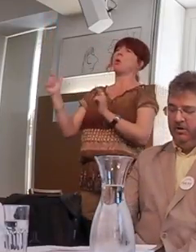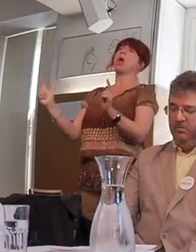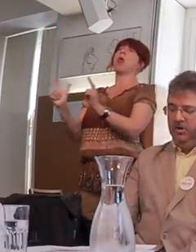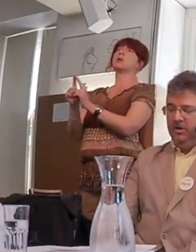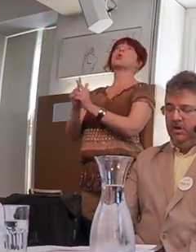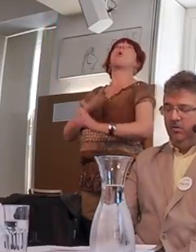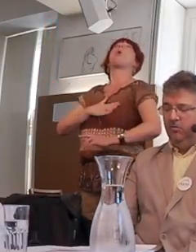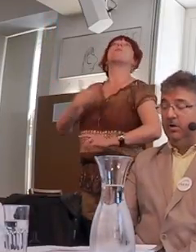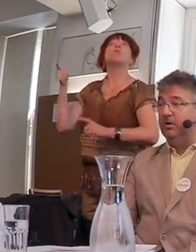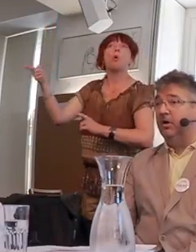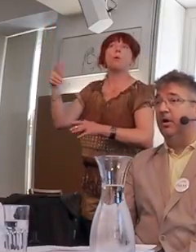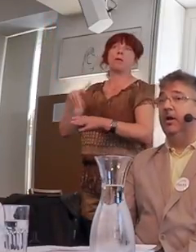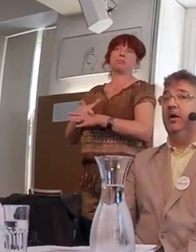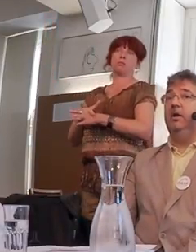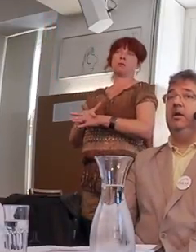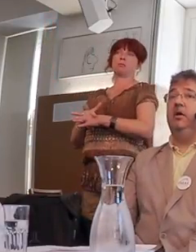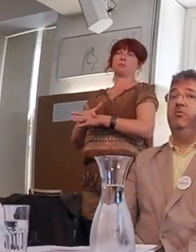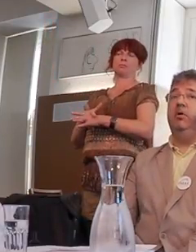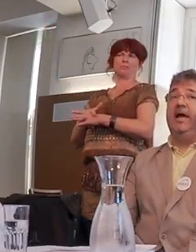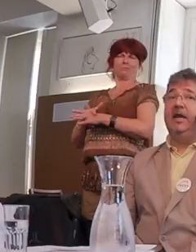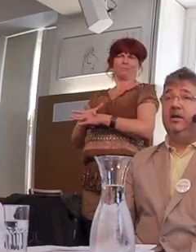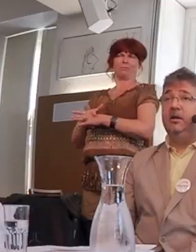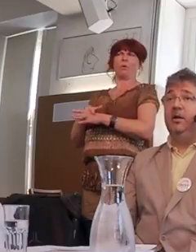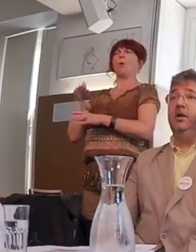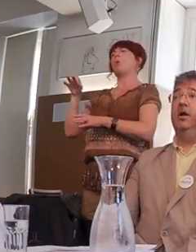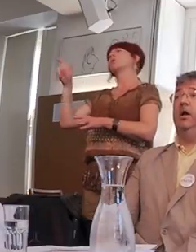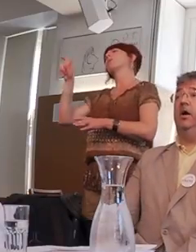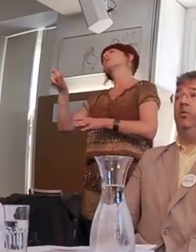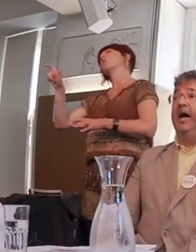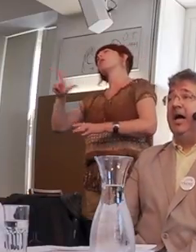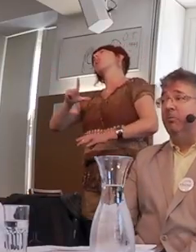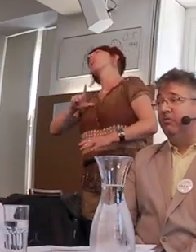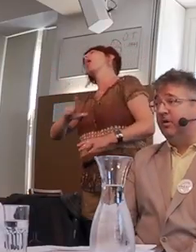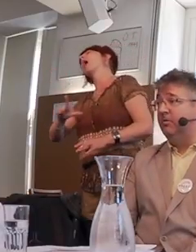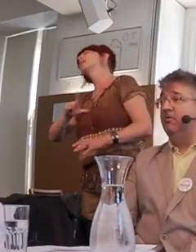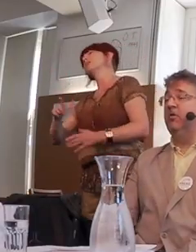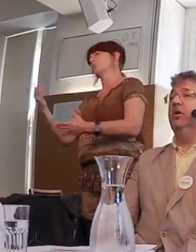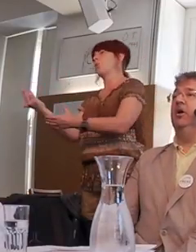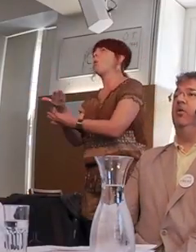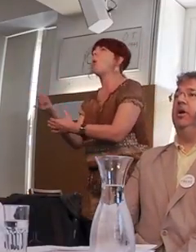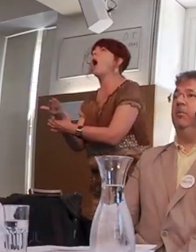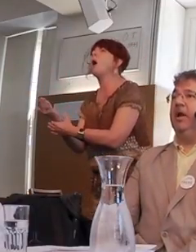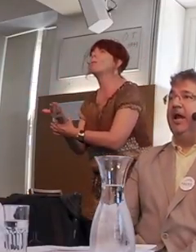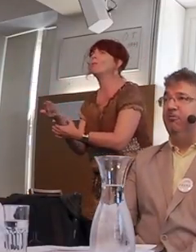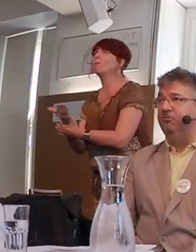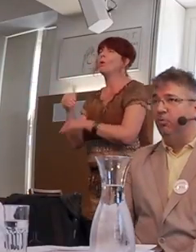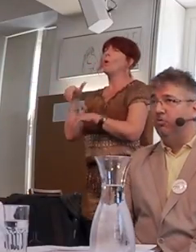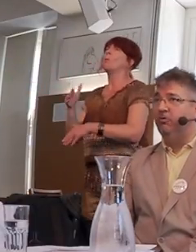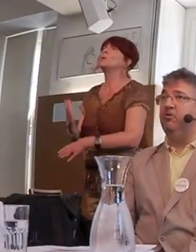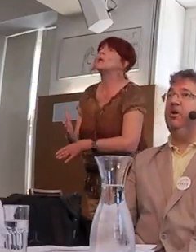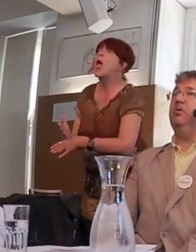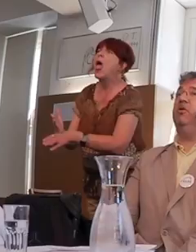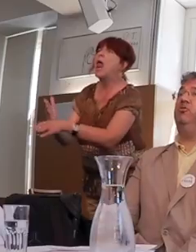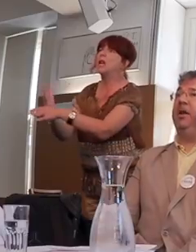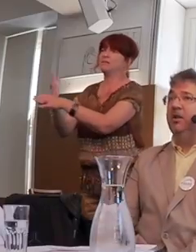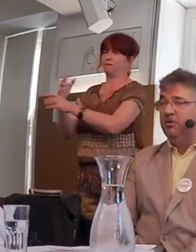ihrer Behinderung oder die so leiden und arm sind, und denen man helfen muss